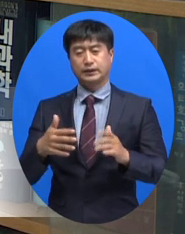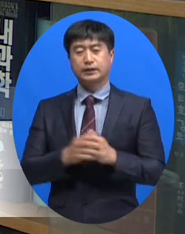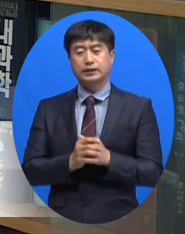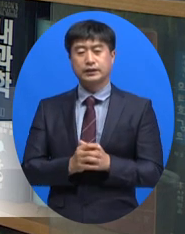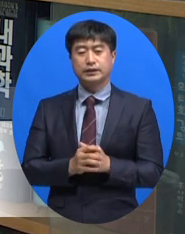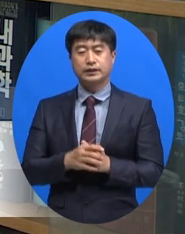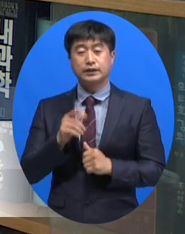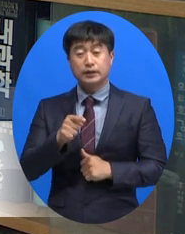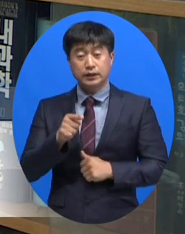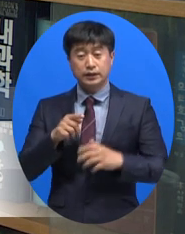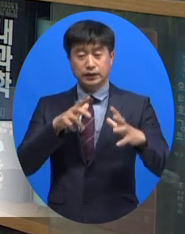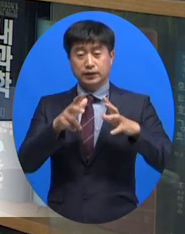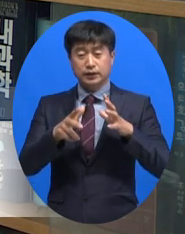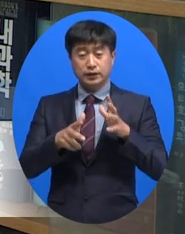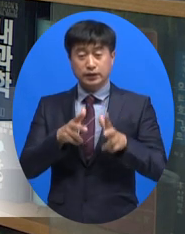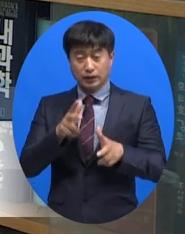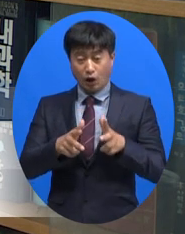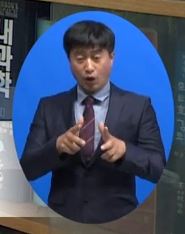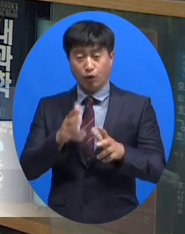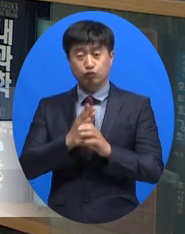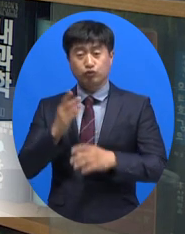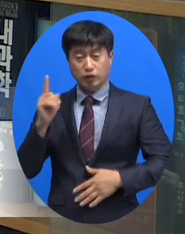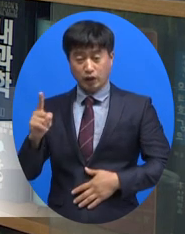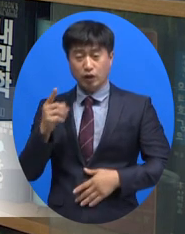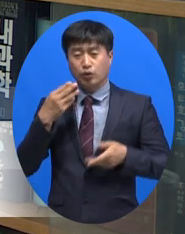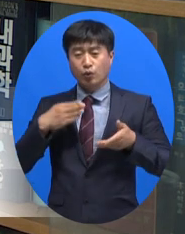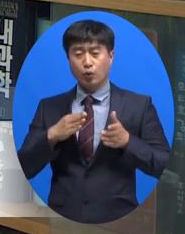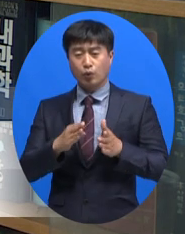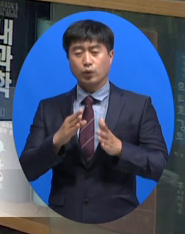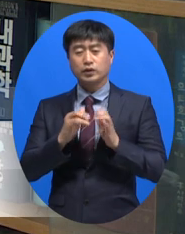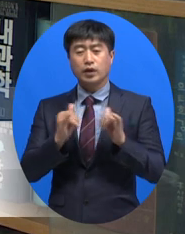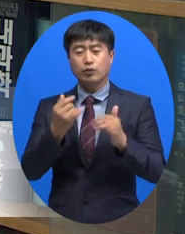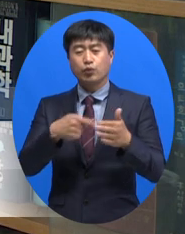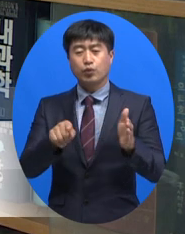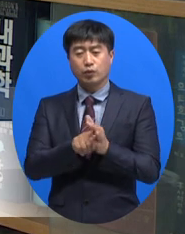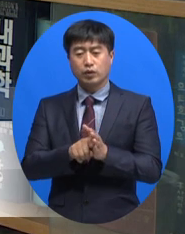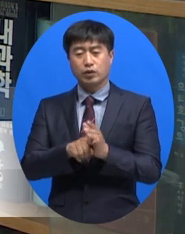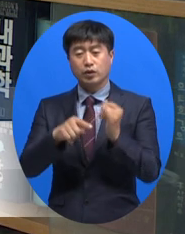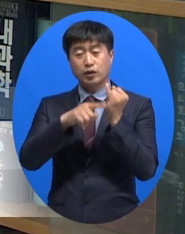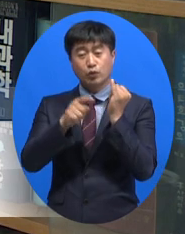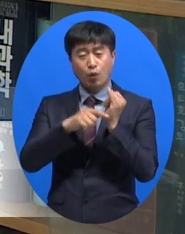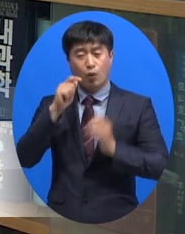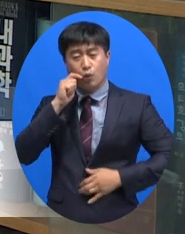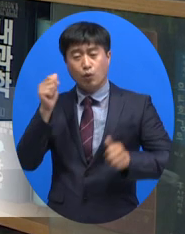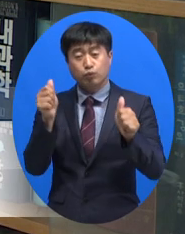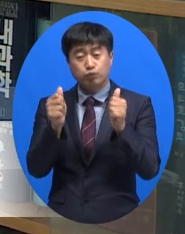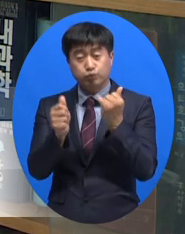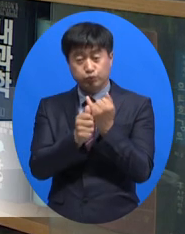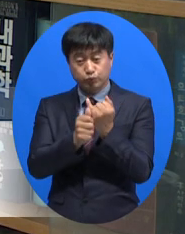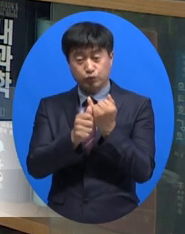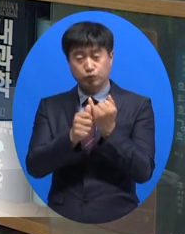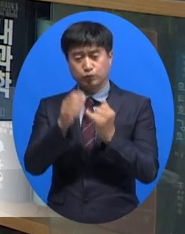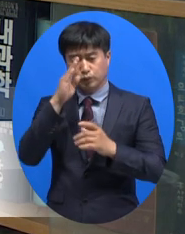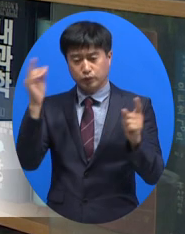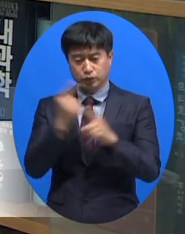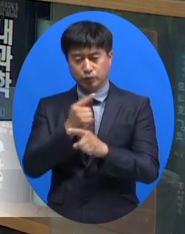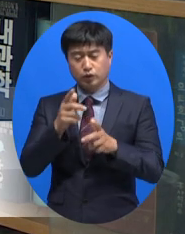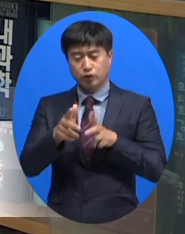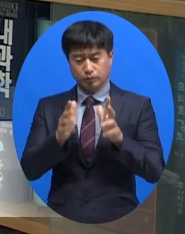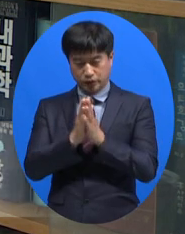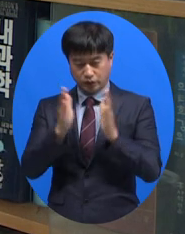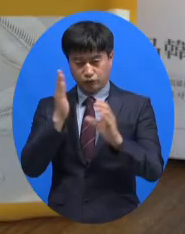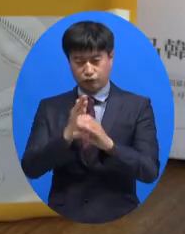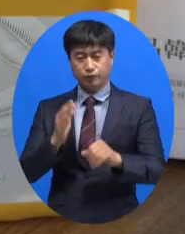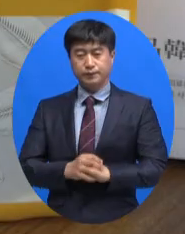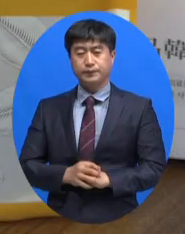있습니다. 그 사업의 일환으로서 경기도민을 위해서 난임 부부들을 위한 치료 사업을